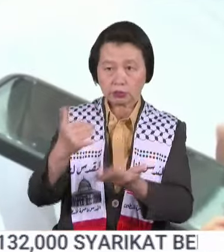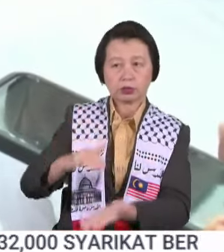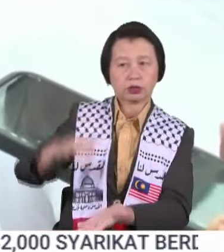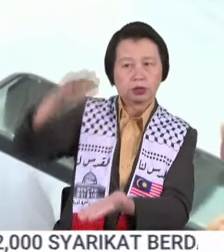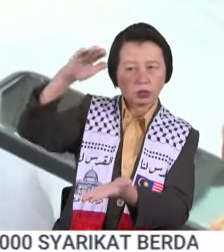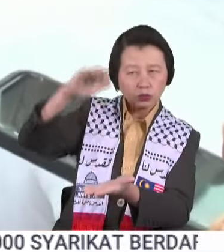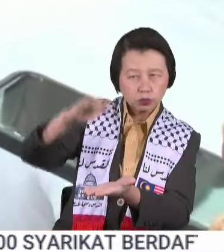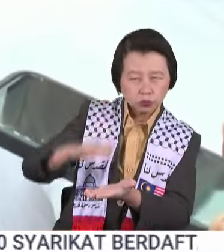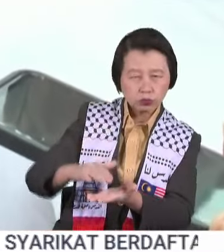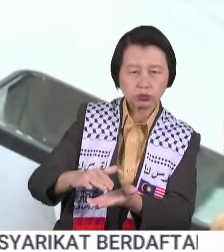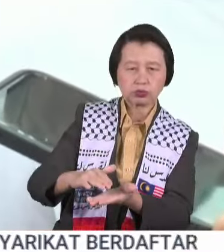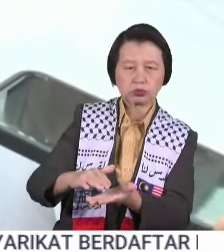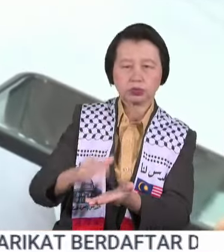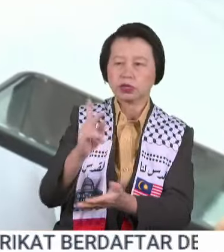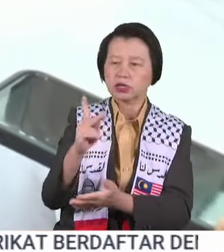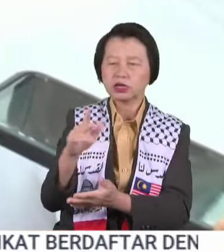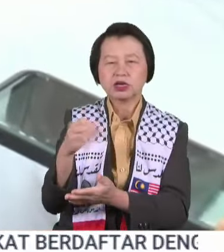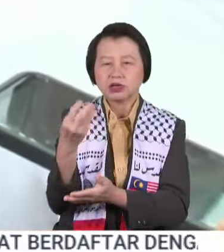kepada